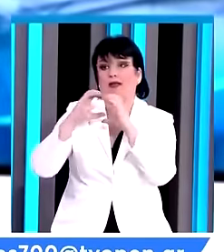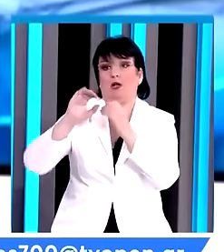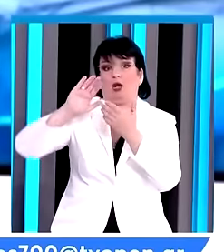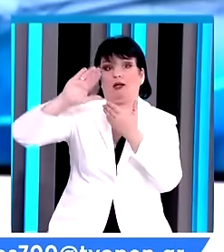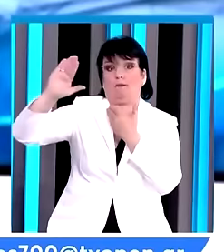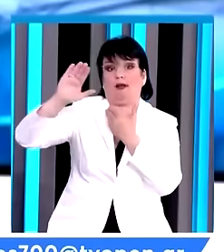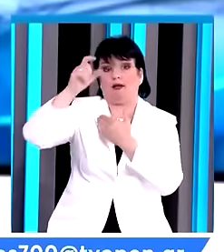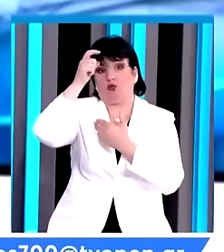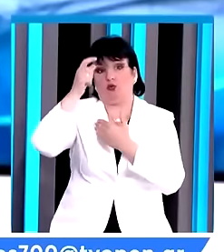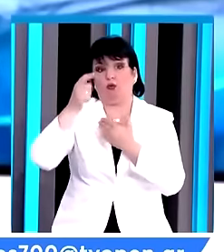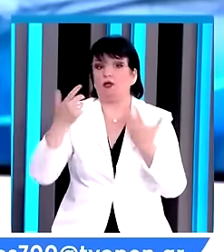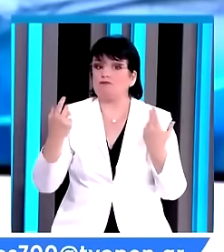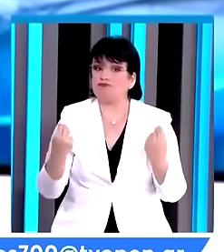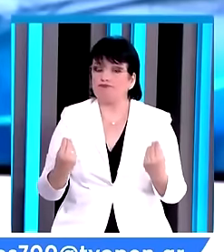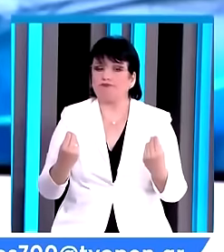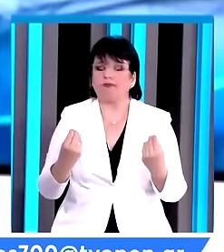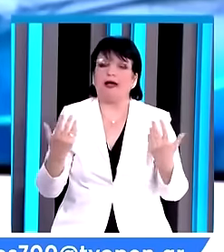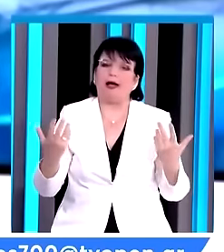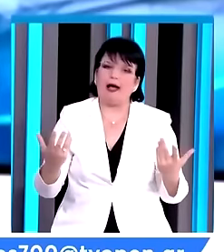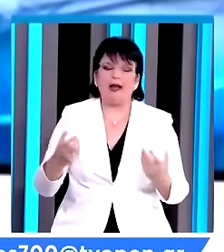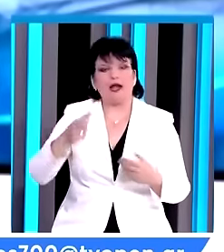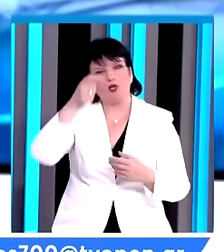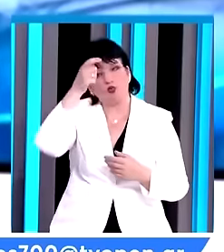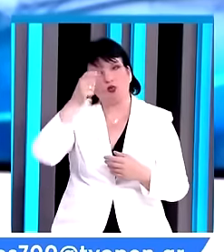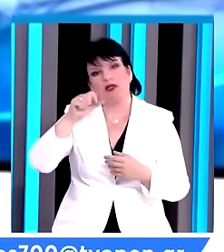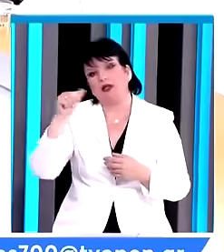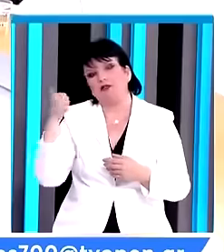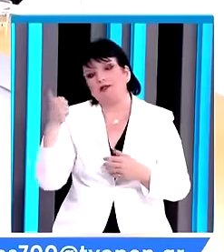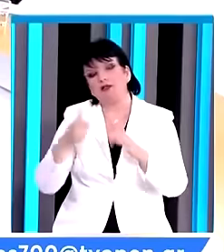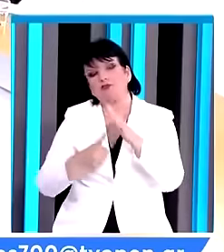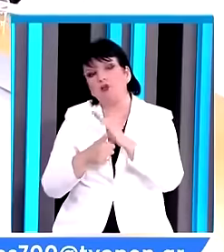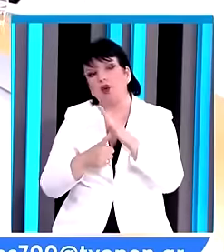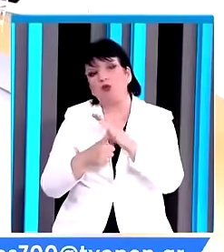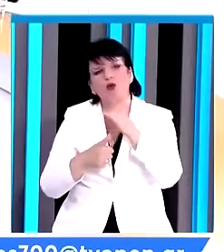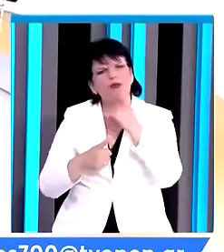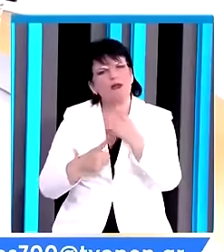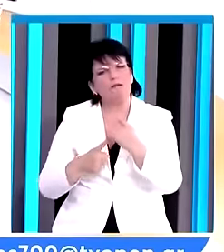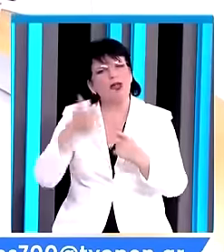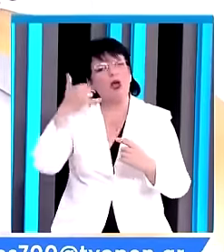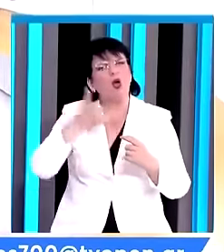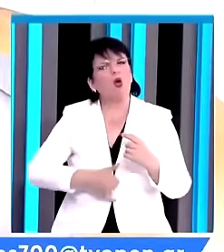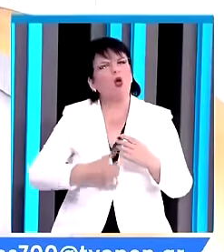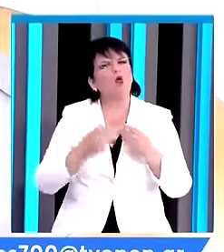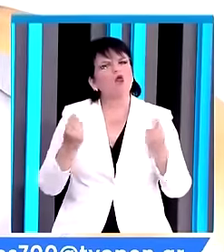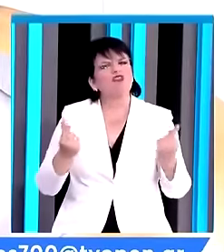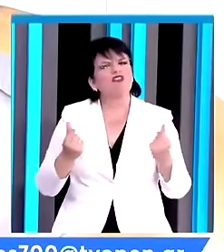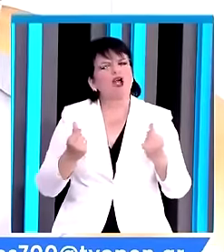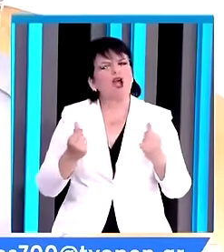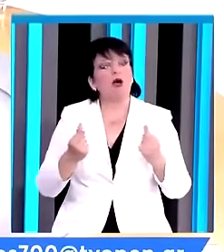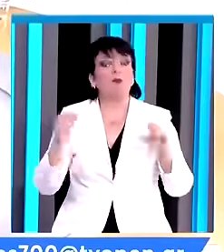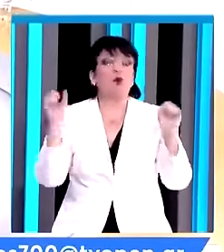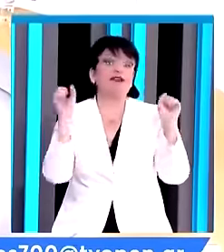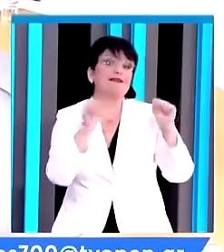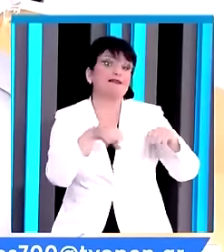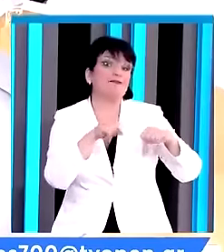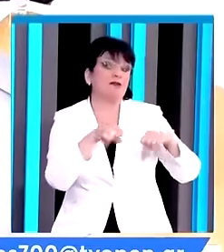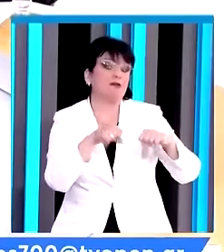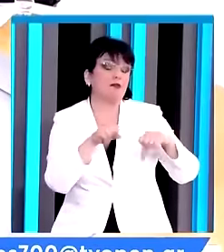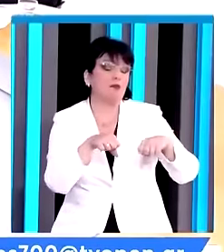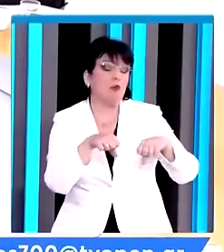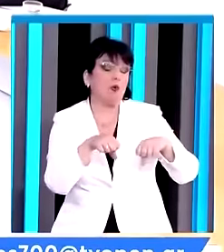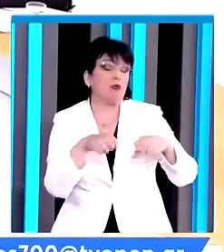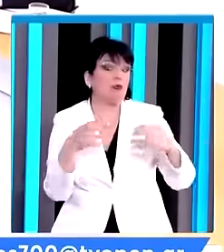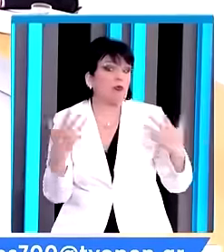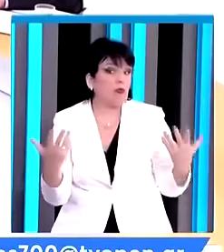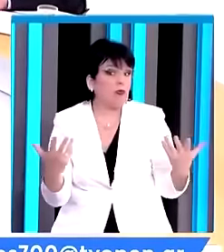γείτονα. Ακούμε τον Ερντογάν εχθές να λέει επί της ουσίας ότι μπορούμε να φτάσουμε σε ένα συμβιβασμό.